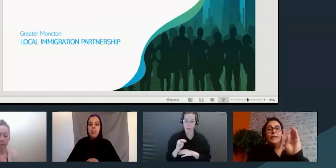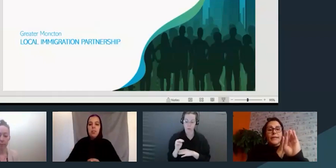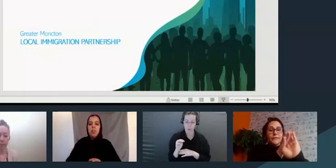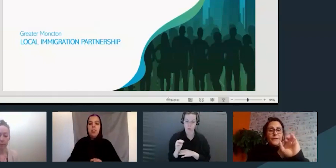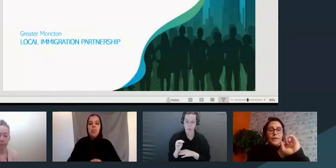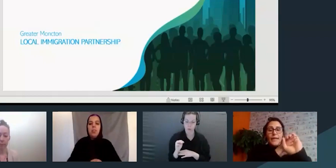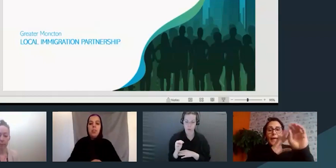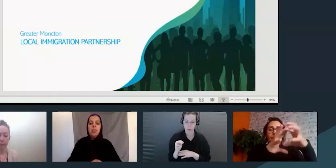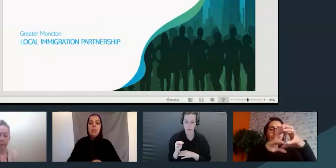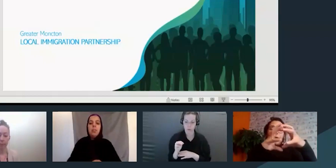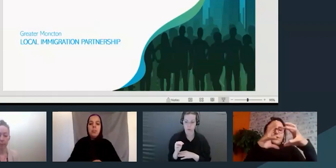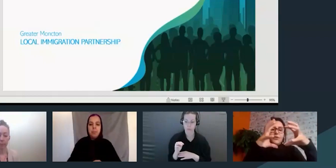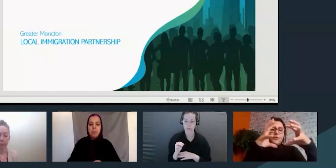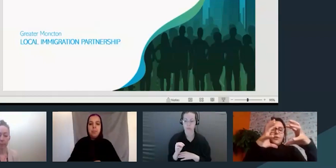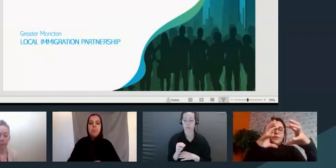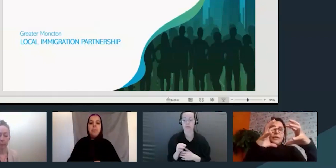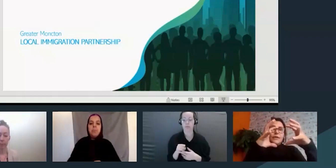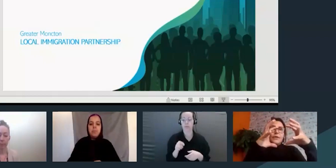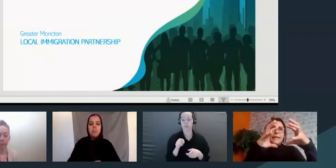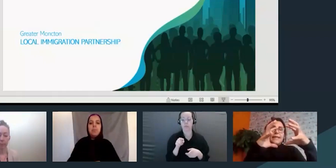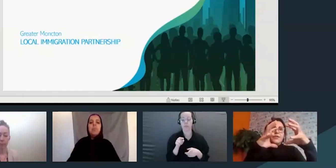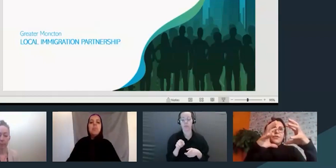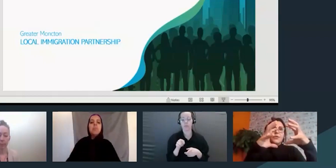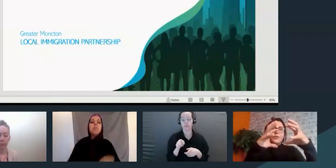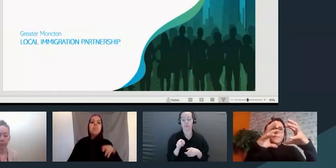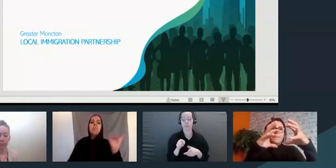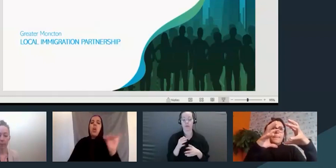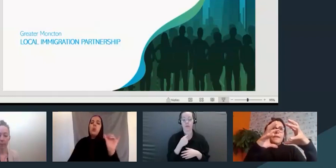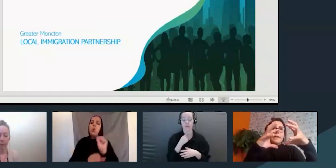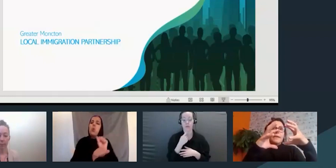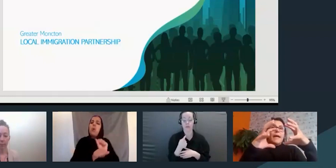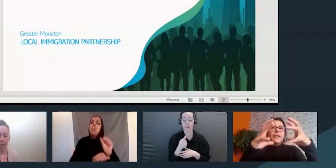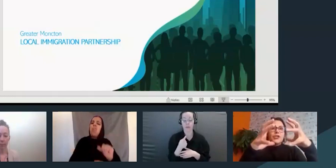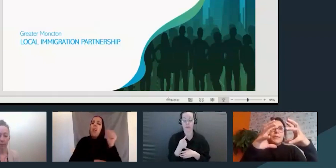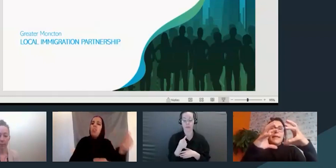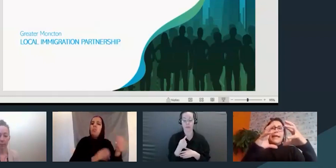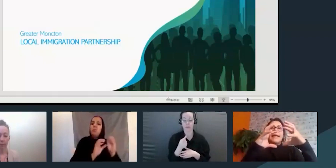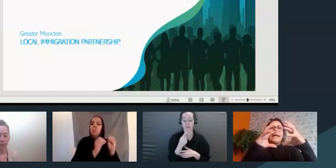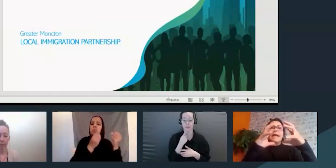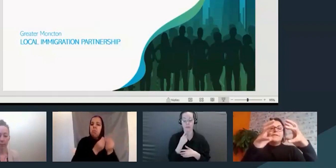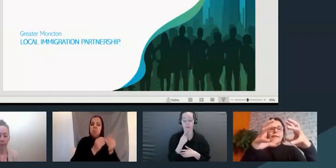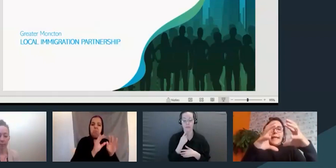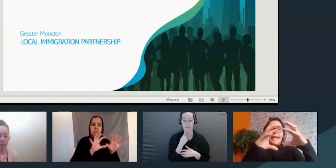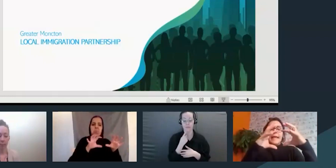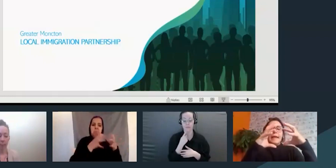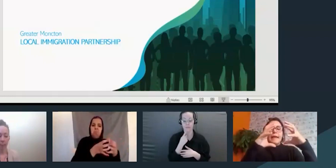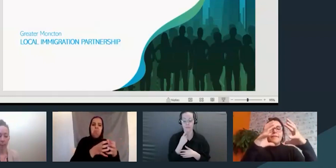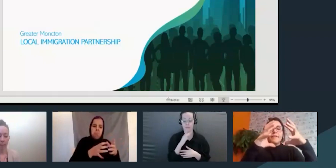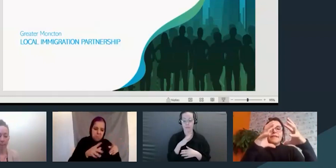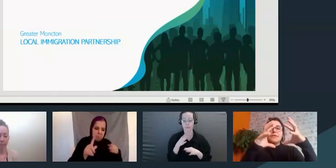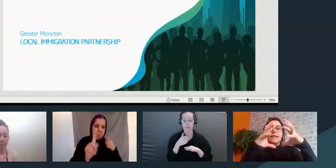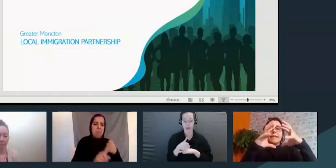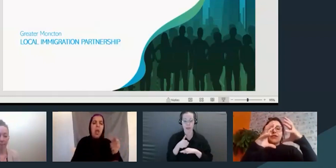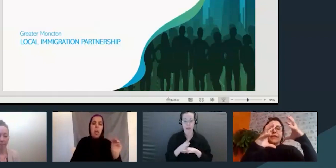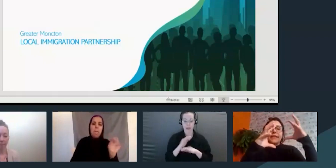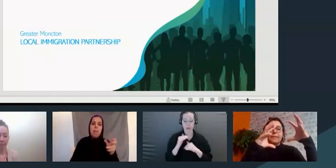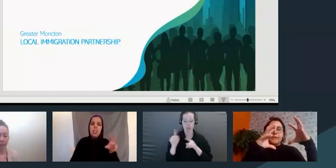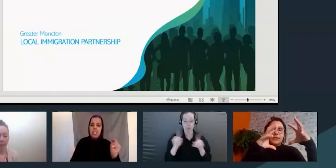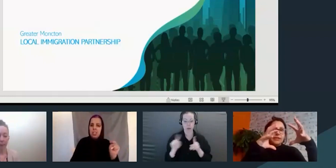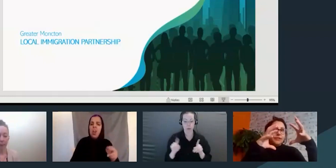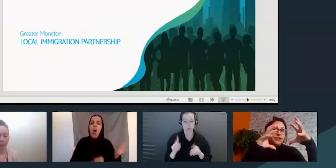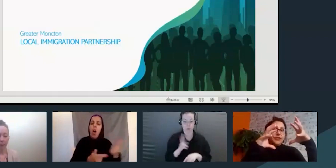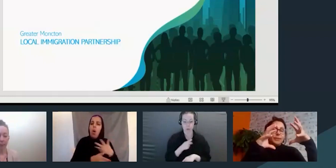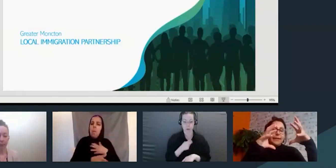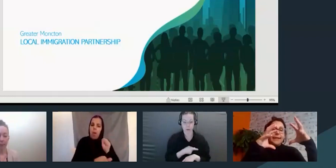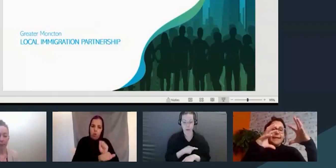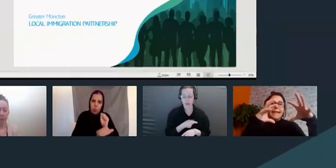ce qu'on fait qui est lié au plan d'action et la défense des droits est lié à la stratégie d'immigration.